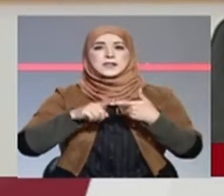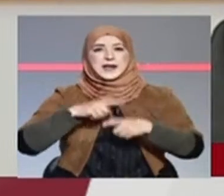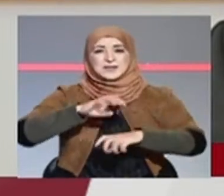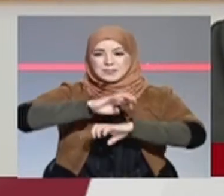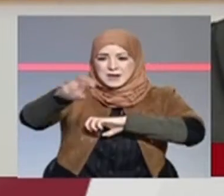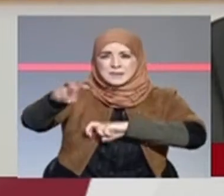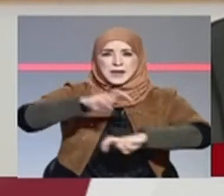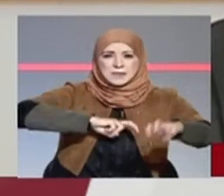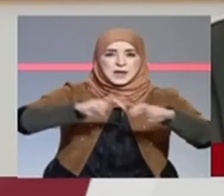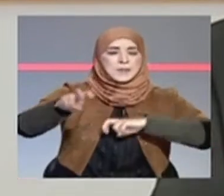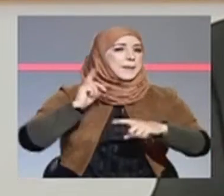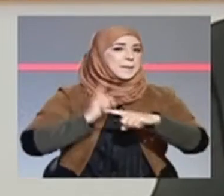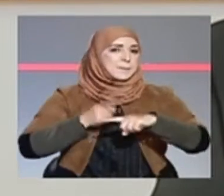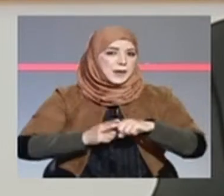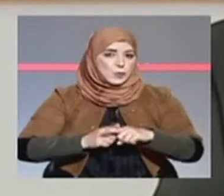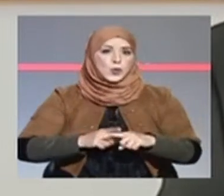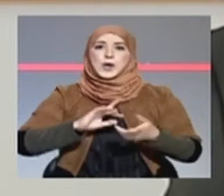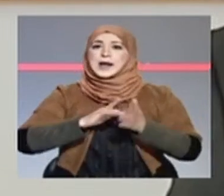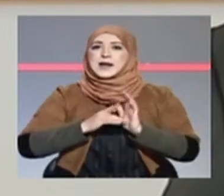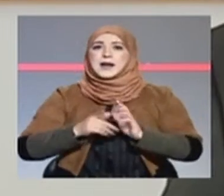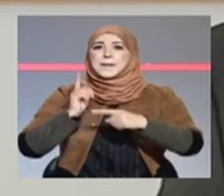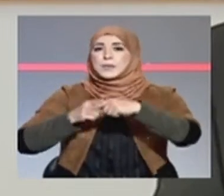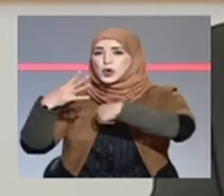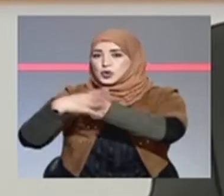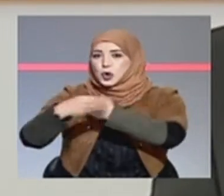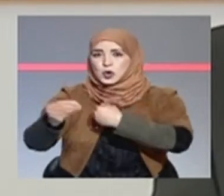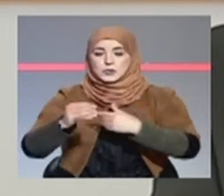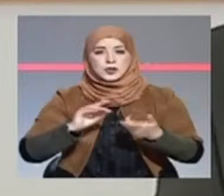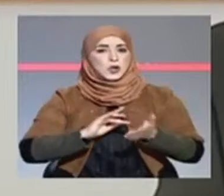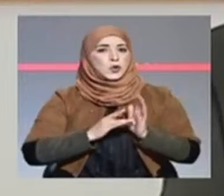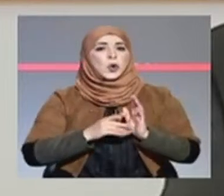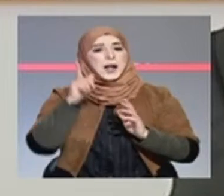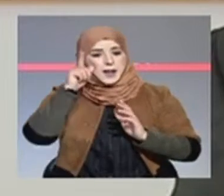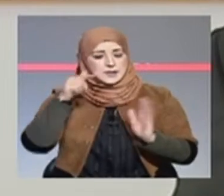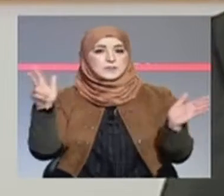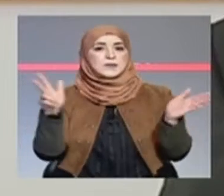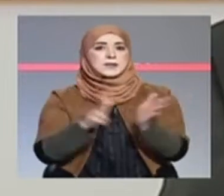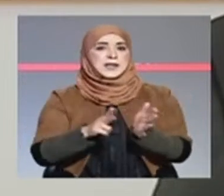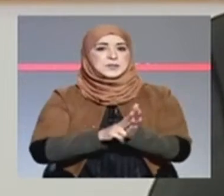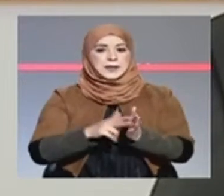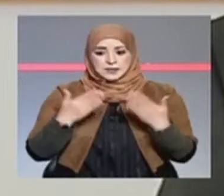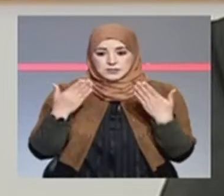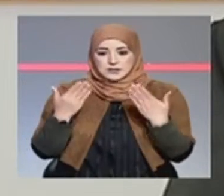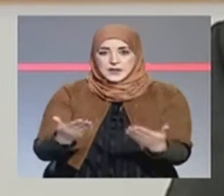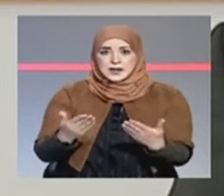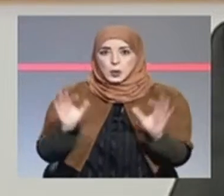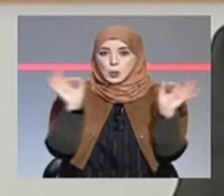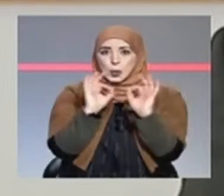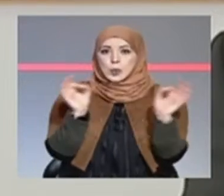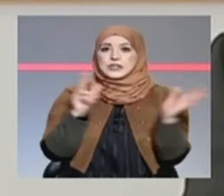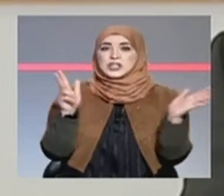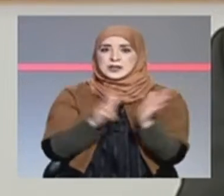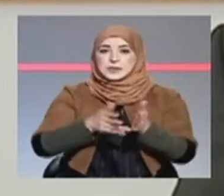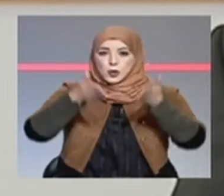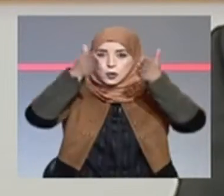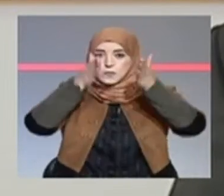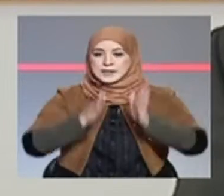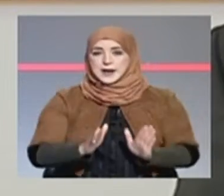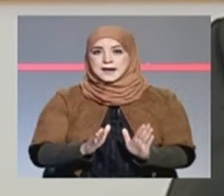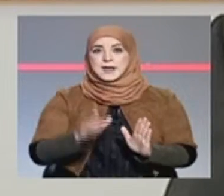ال ال تطبيقه خاصه التطبيق اللي هو مستعد يطبق كما يقول وبصفه